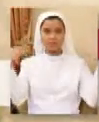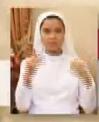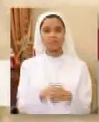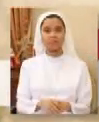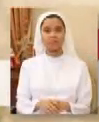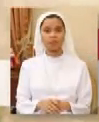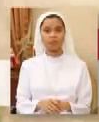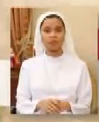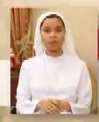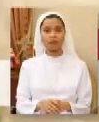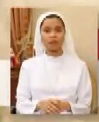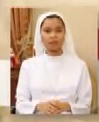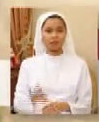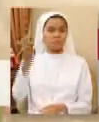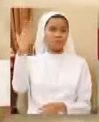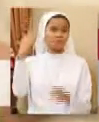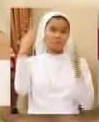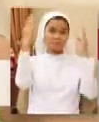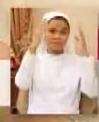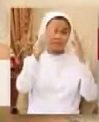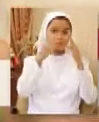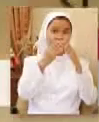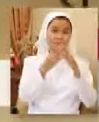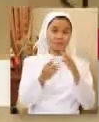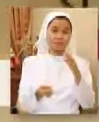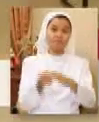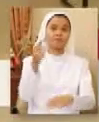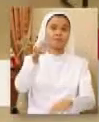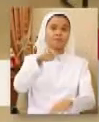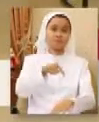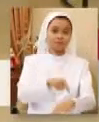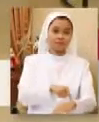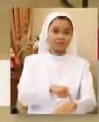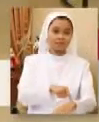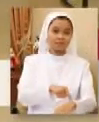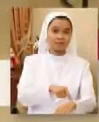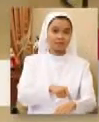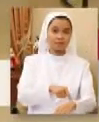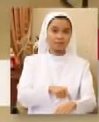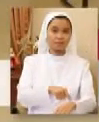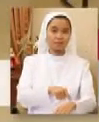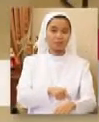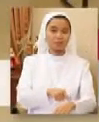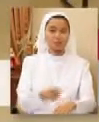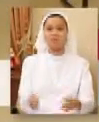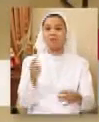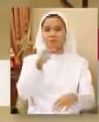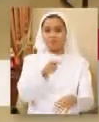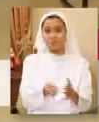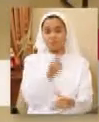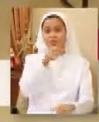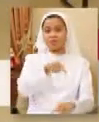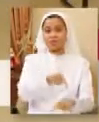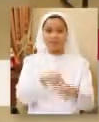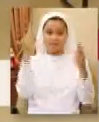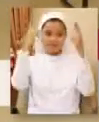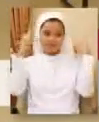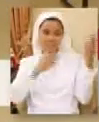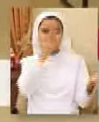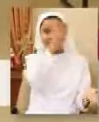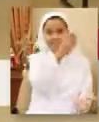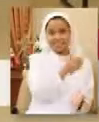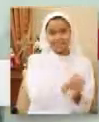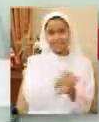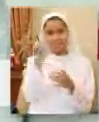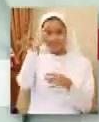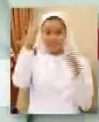was here first time na November, isa sila sa mga unang... Napuntahan mo po. Hindi, pumunta sa akin dito, di ba? Opo. Ang dami